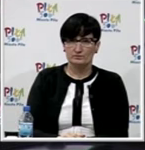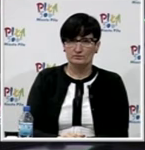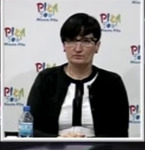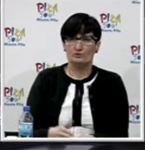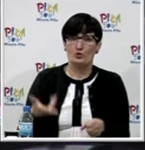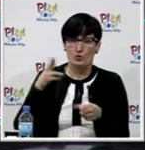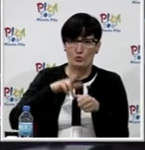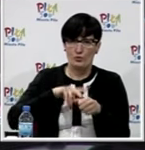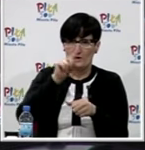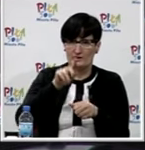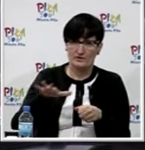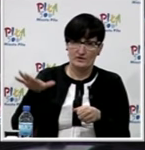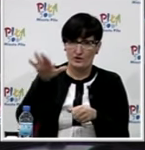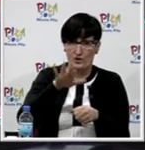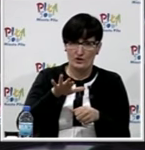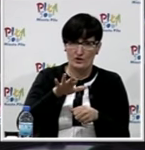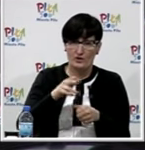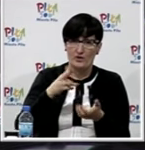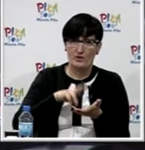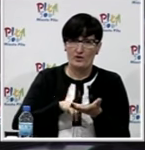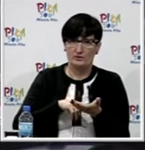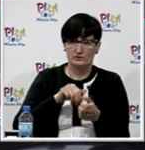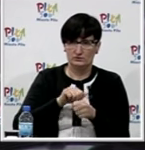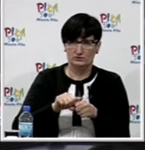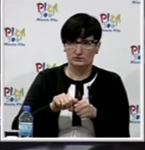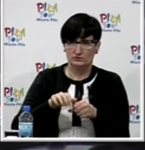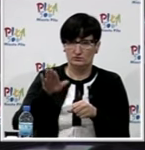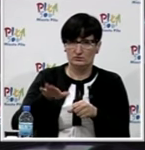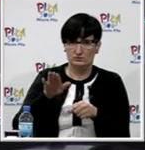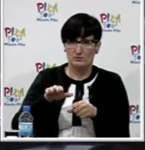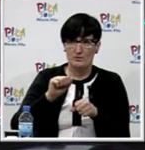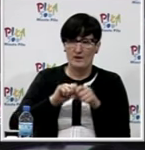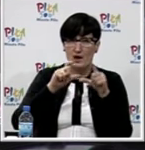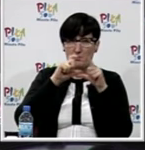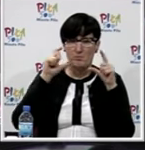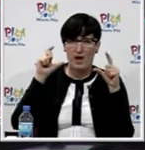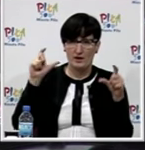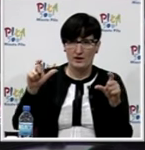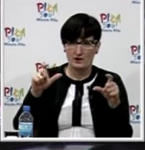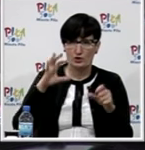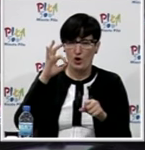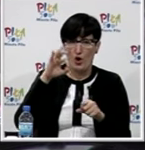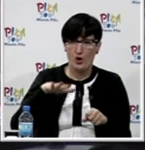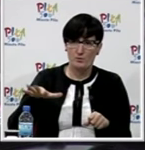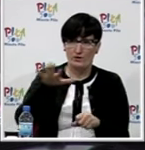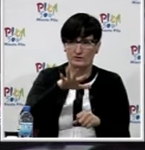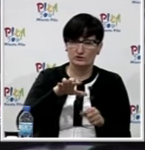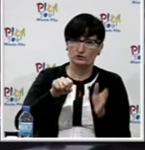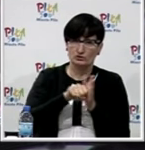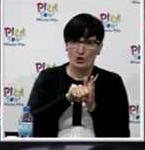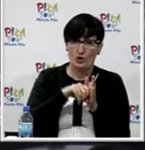Które z terenów, na których aktualnie funkcjonują w naszym mieście markety o powierzchni do i